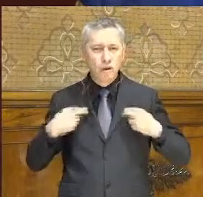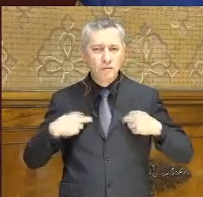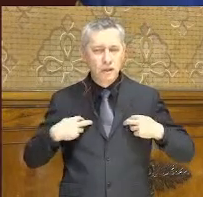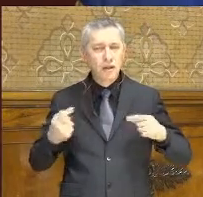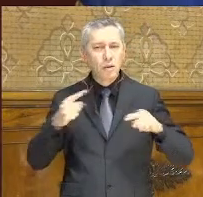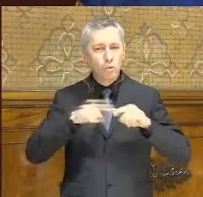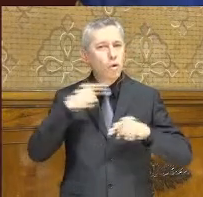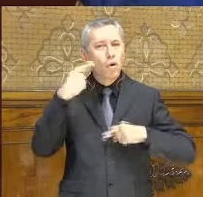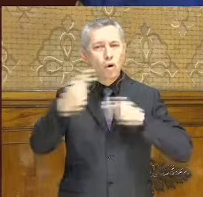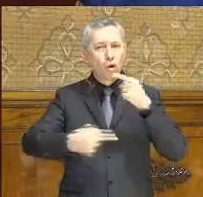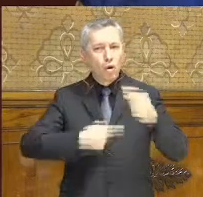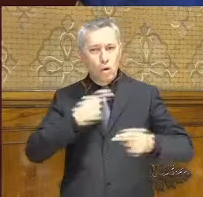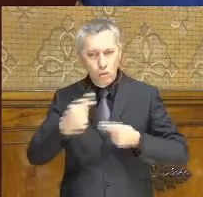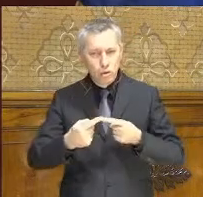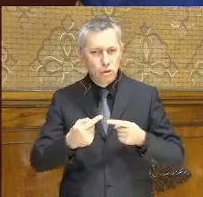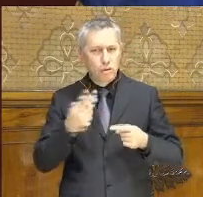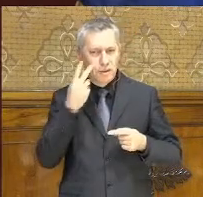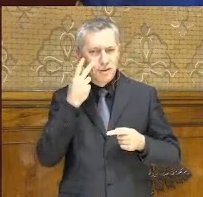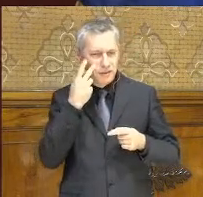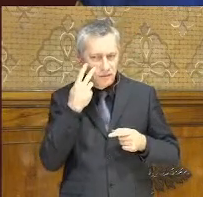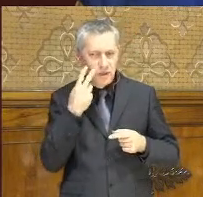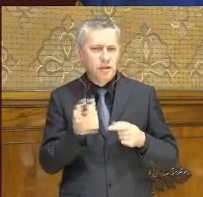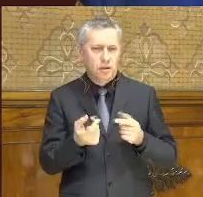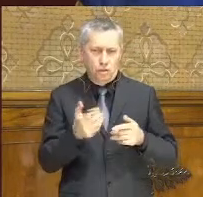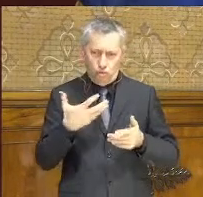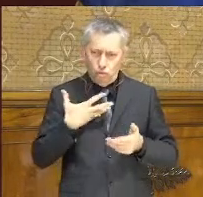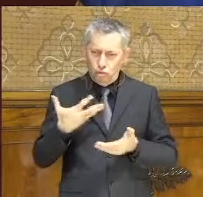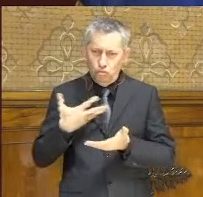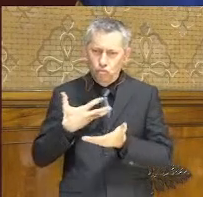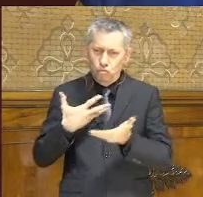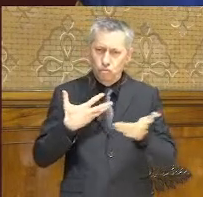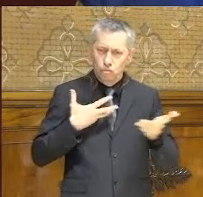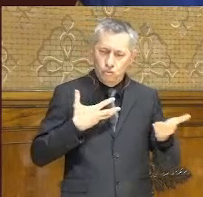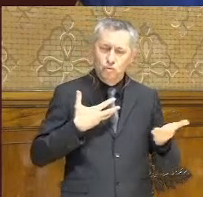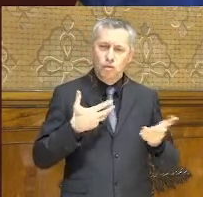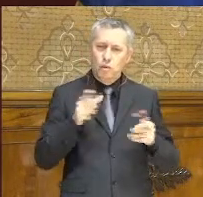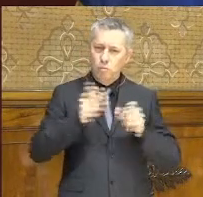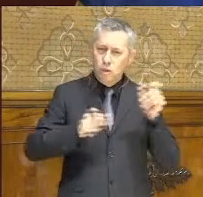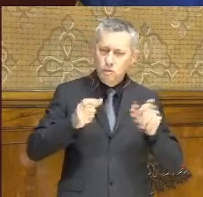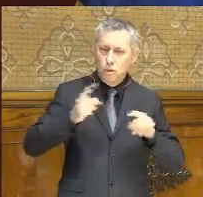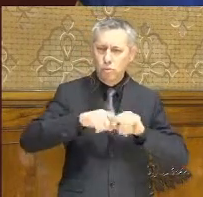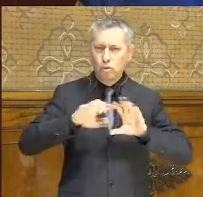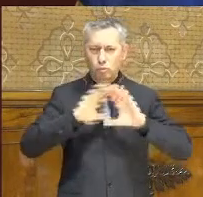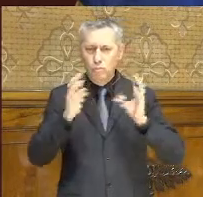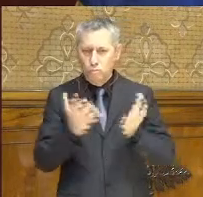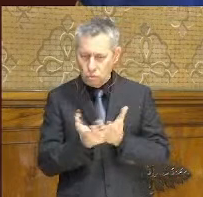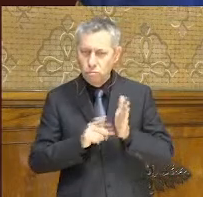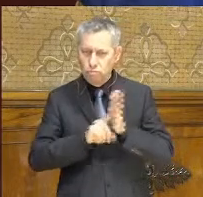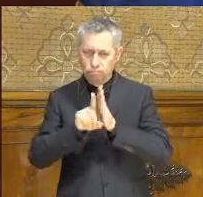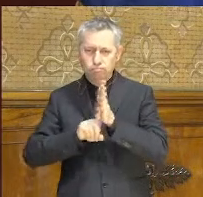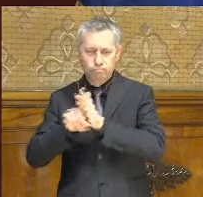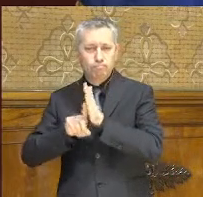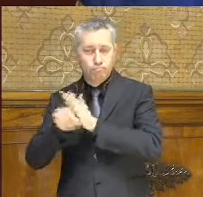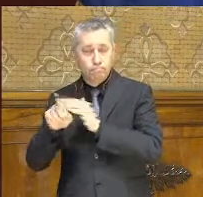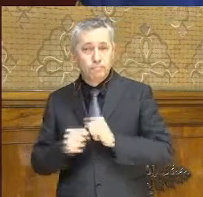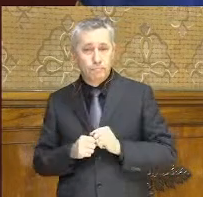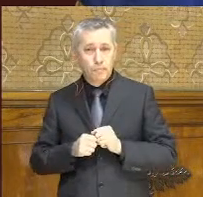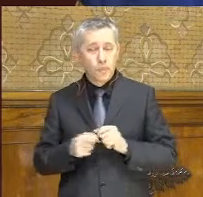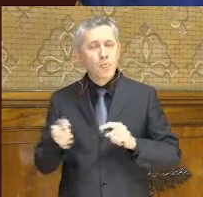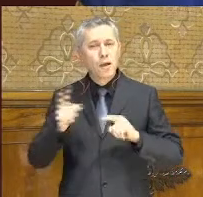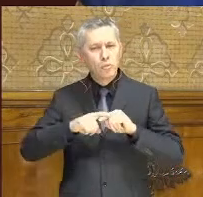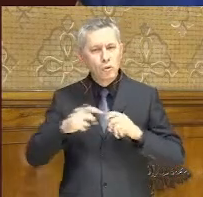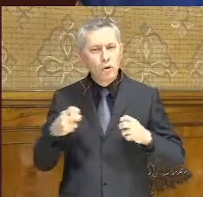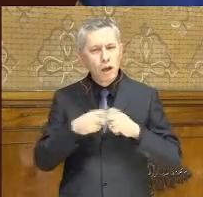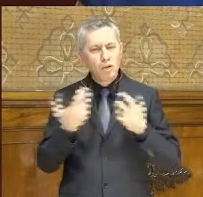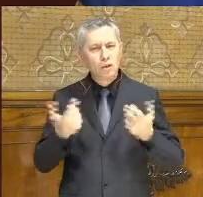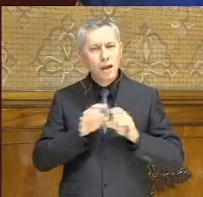che continuano ad avere sulla vita delle persone e anche del pianeta. Ma anche la causa della libertà è stata